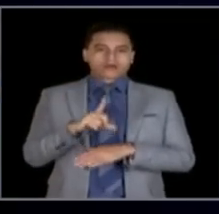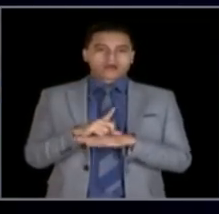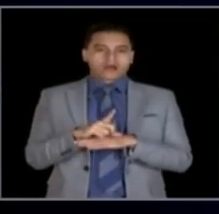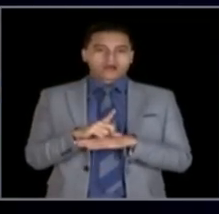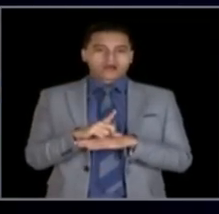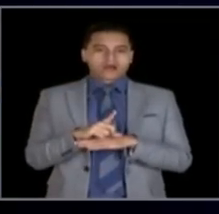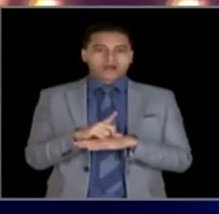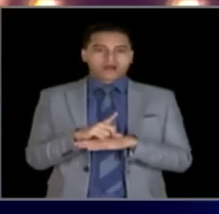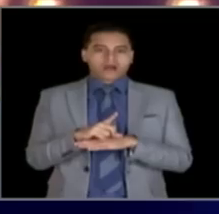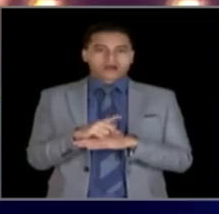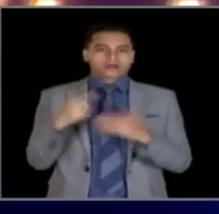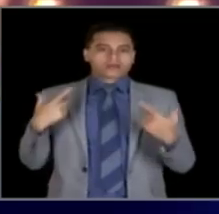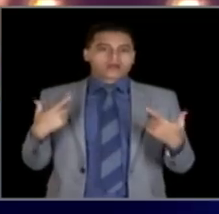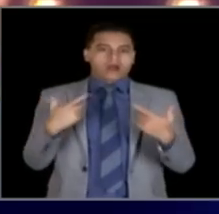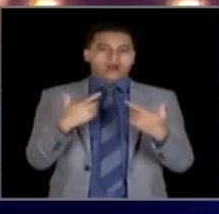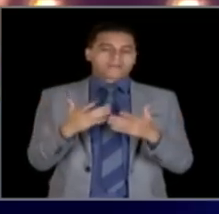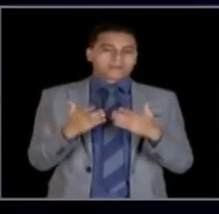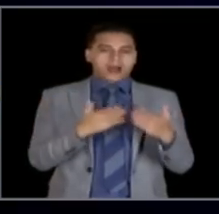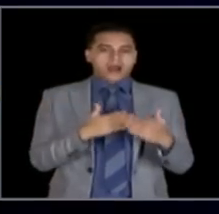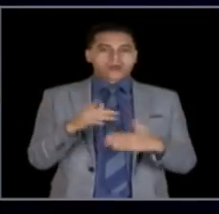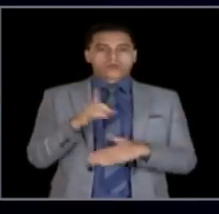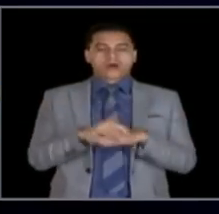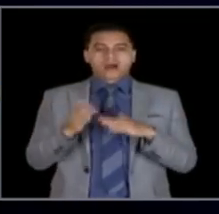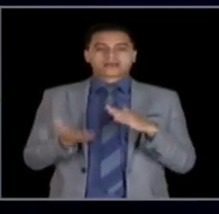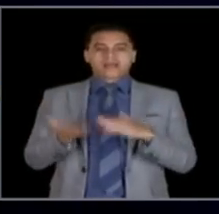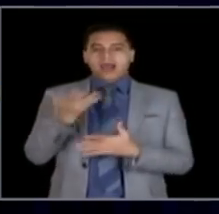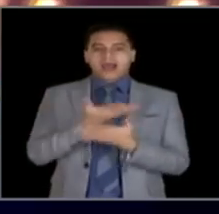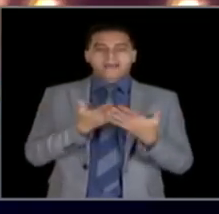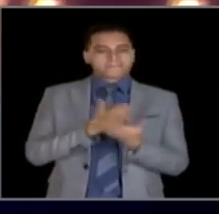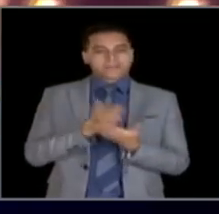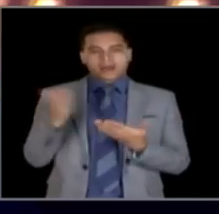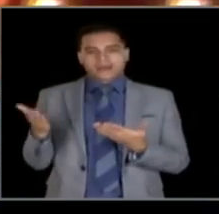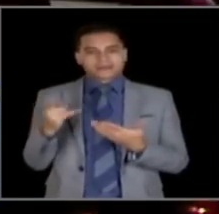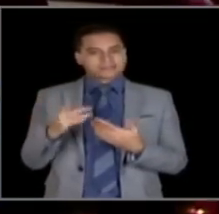مش القائد في المعارك. شيرين هاردلك. إجابة خاطئة.